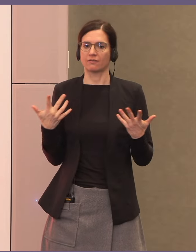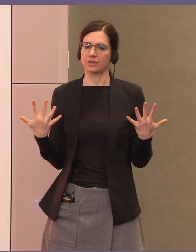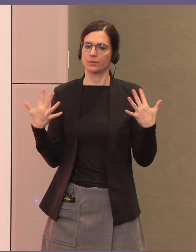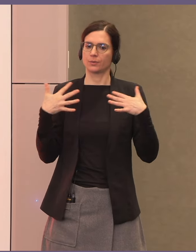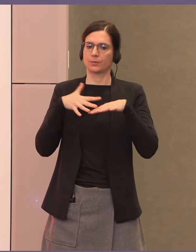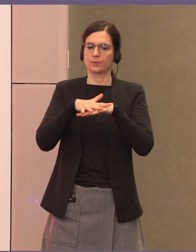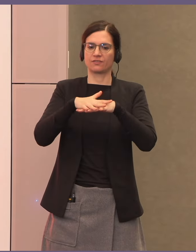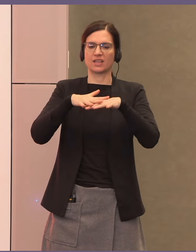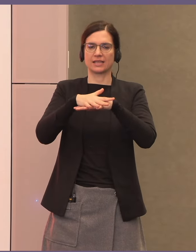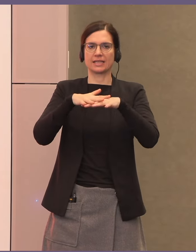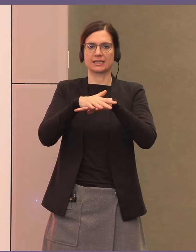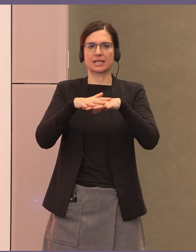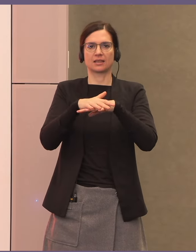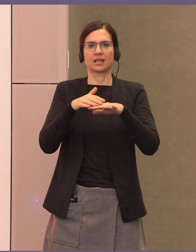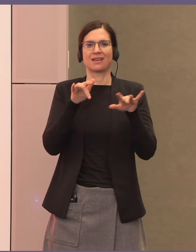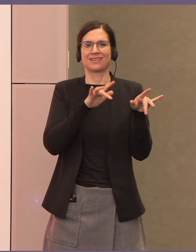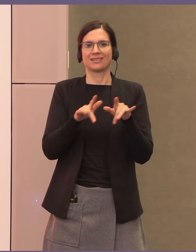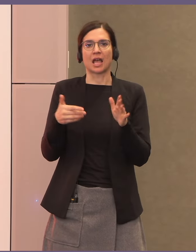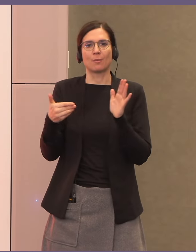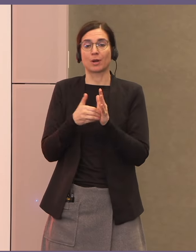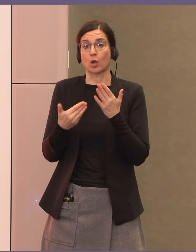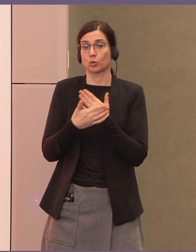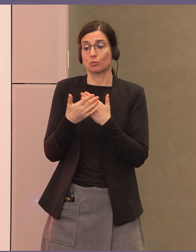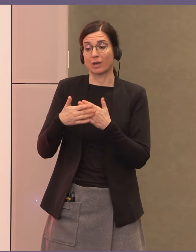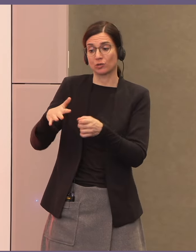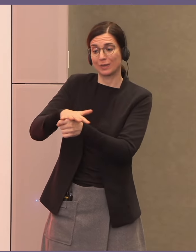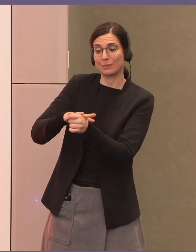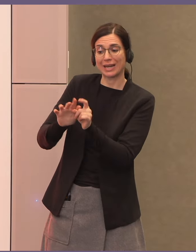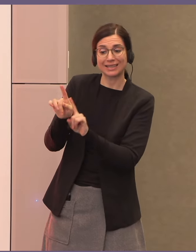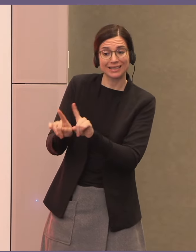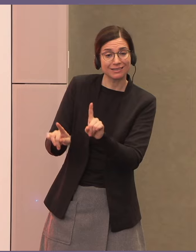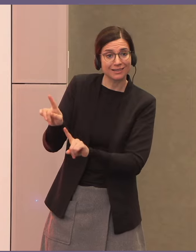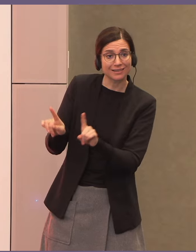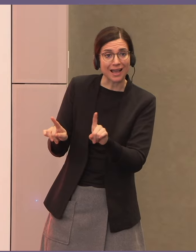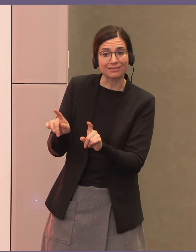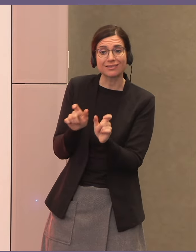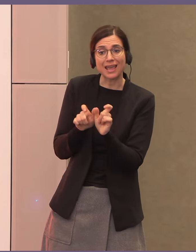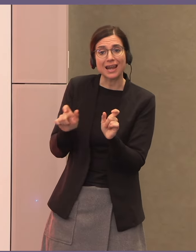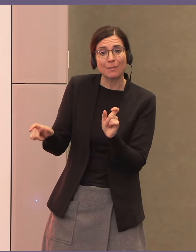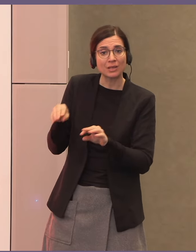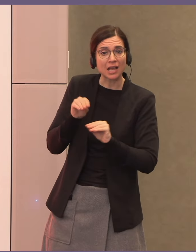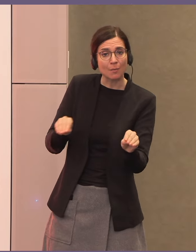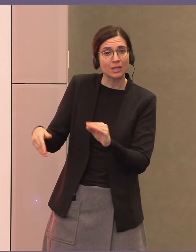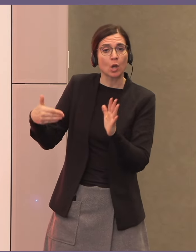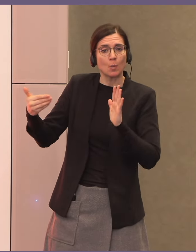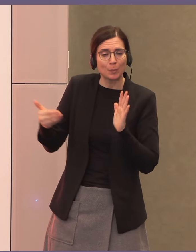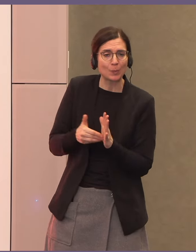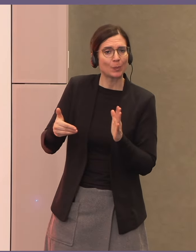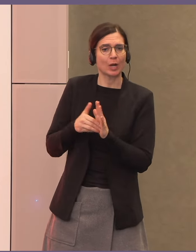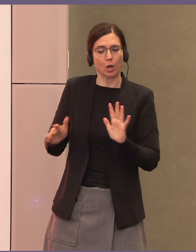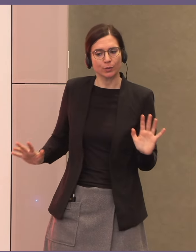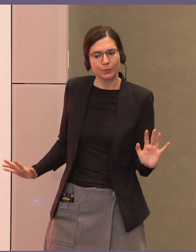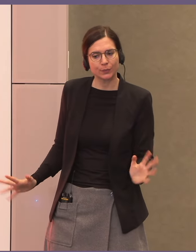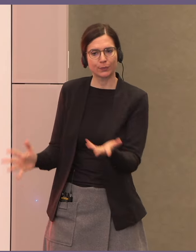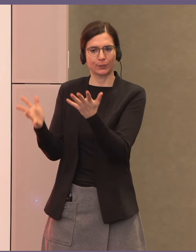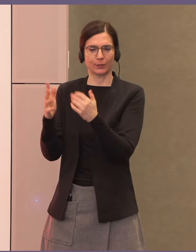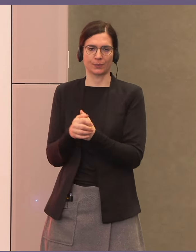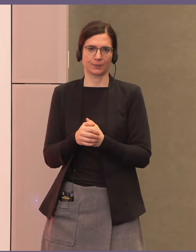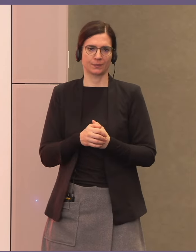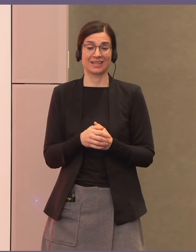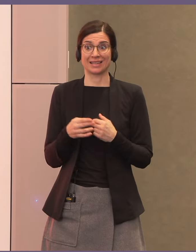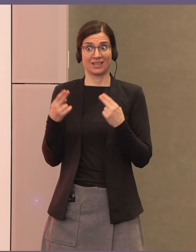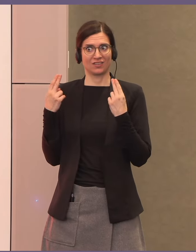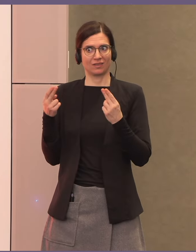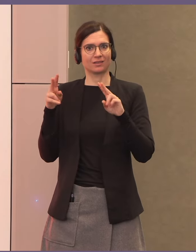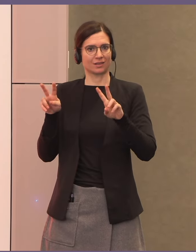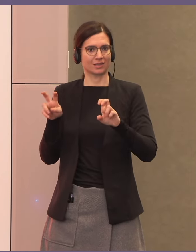es braucht einen Schub in der Elementarpädagogik. Und dieses breite Bündnis hat gezeigt, dass es ein Thema gibt, das sehr wichtig ist, wo